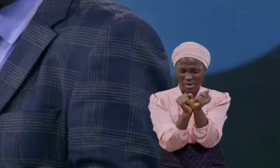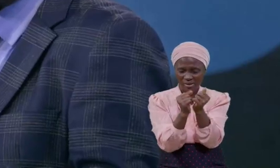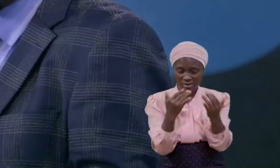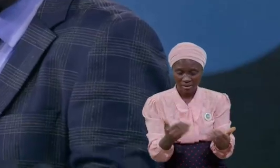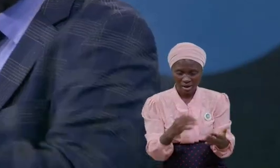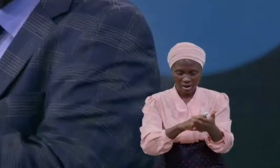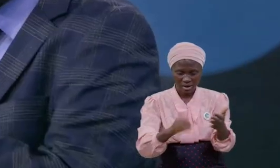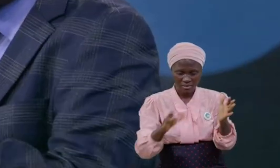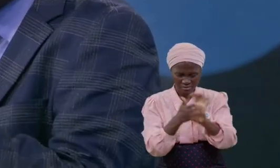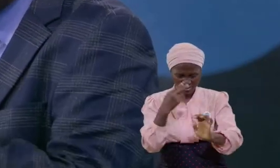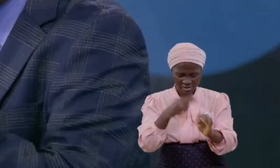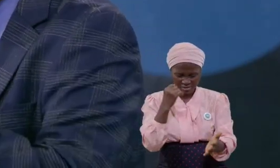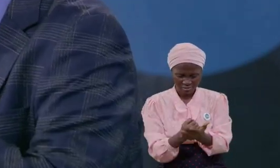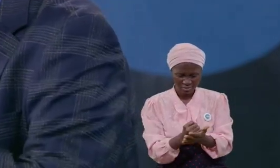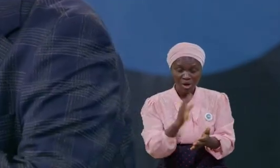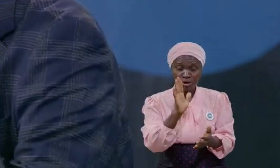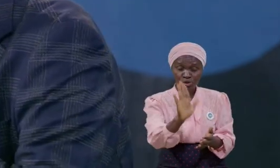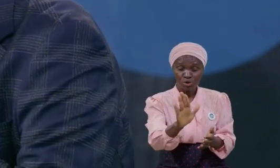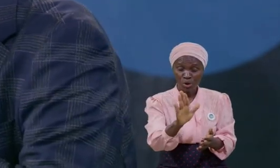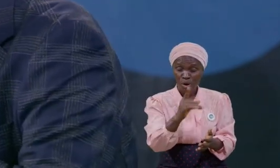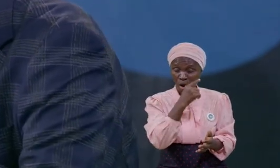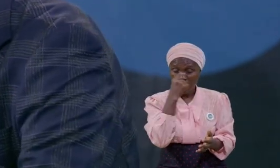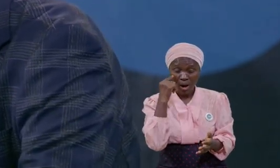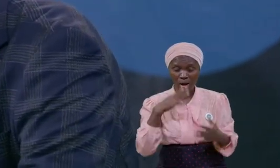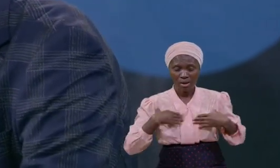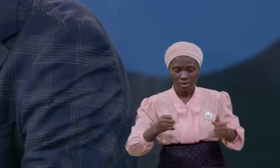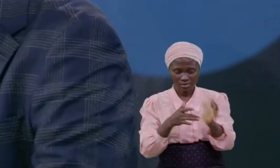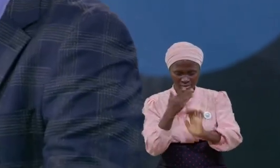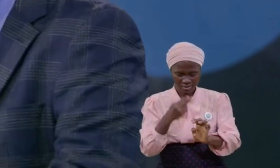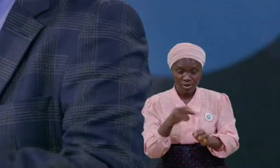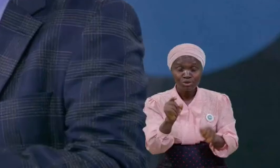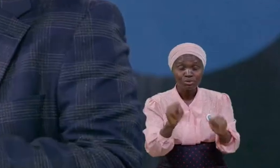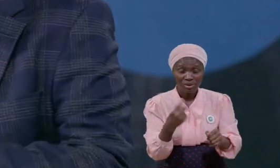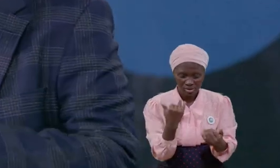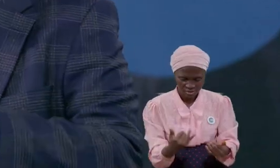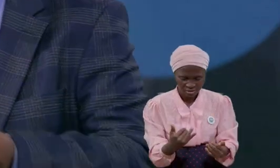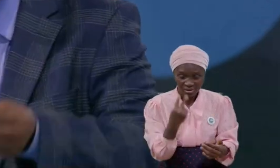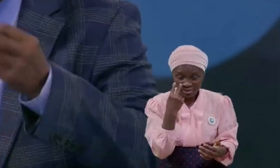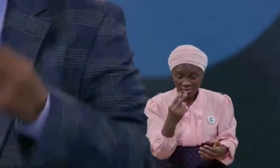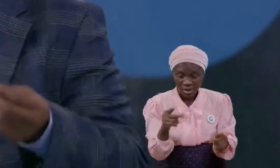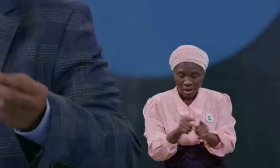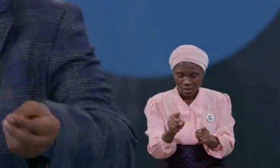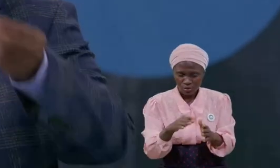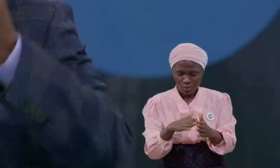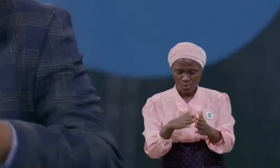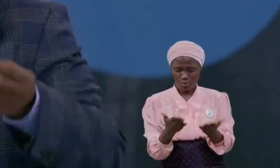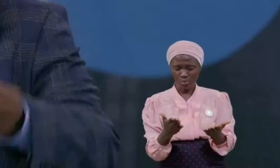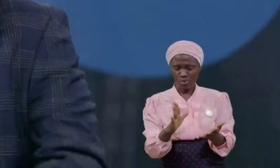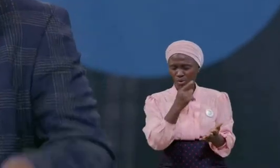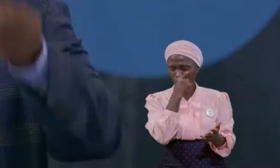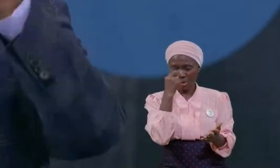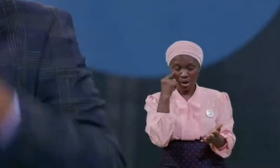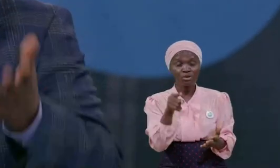sont guéris. Tu peux voir quand tu ouvres tes yeux, tu verras